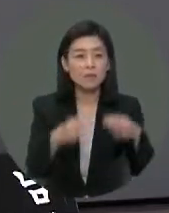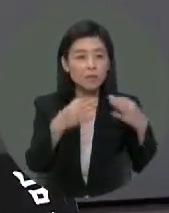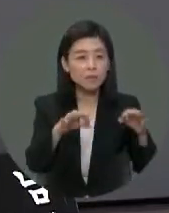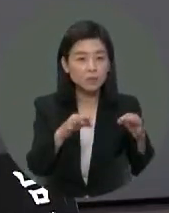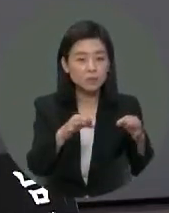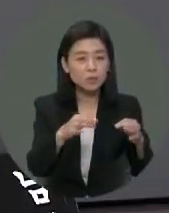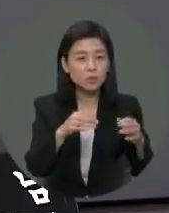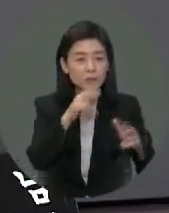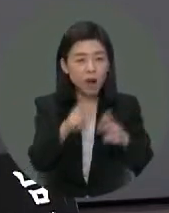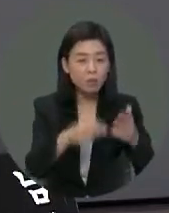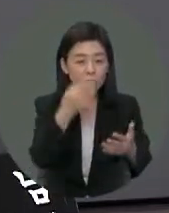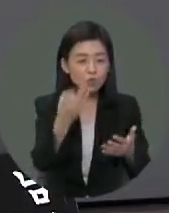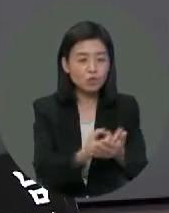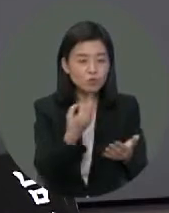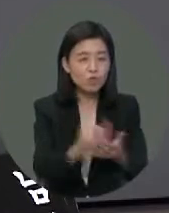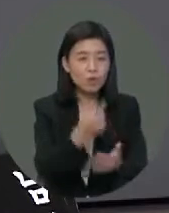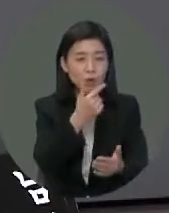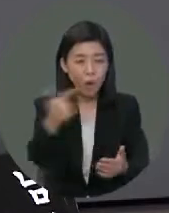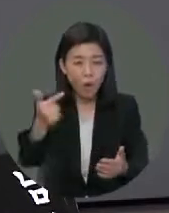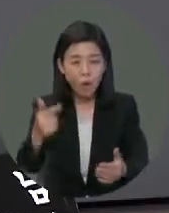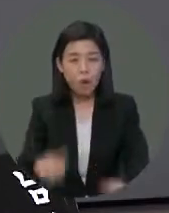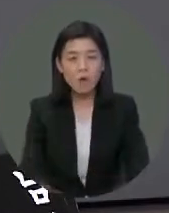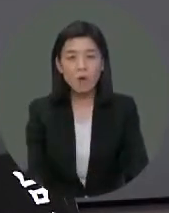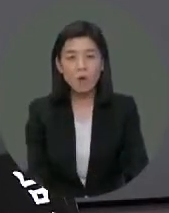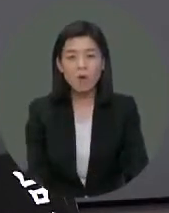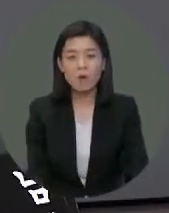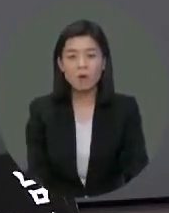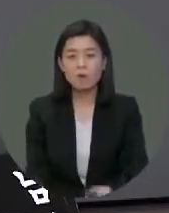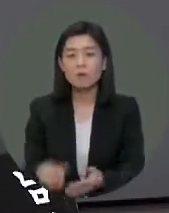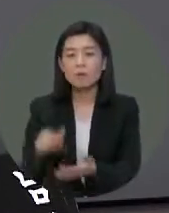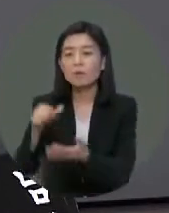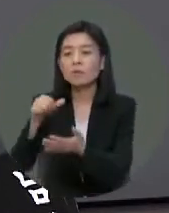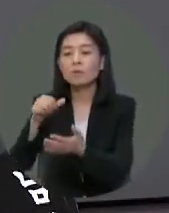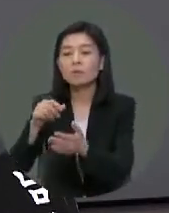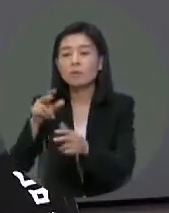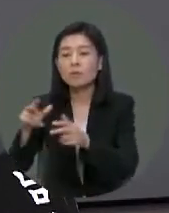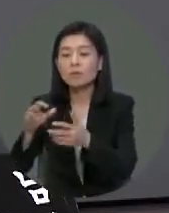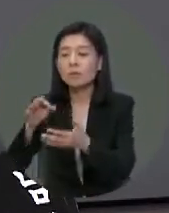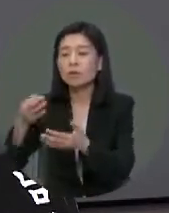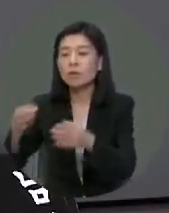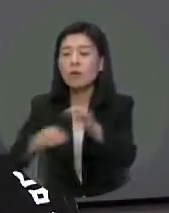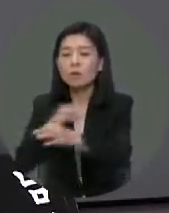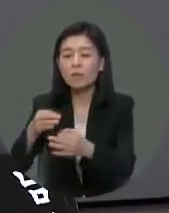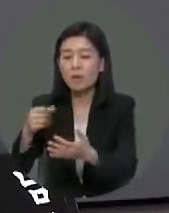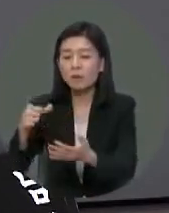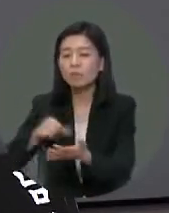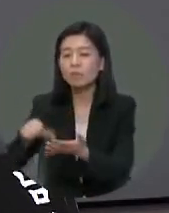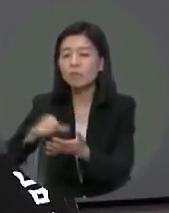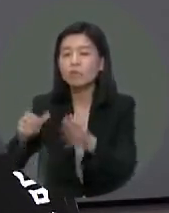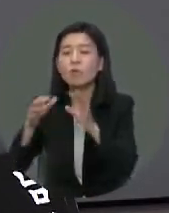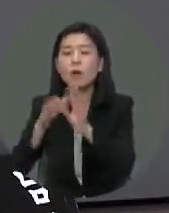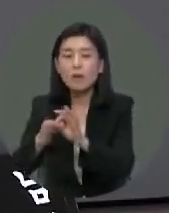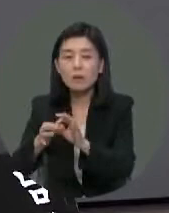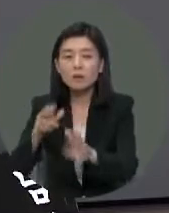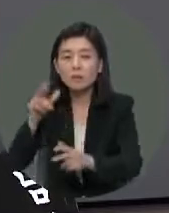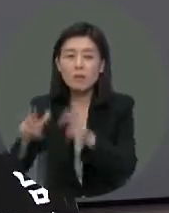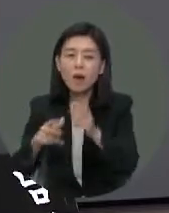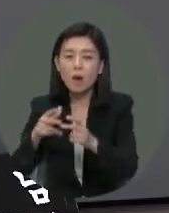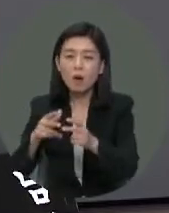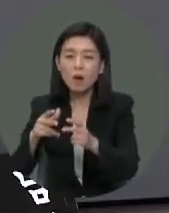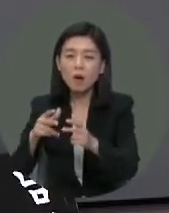경제사업이 농업인 지원사업 이런 것들 미비합니다 지금 서울 같은 경우에 경제사업 매출 2조